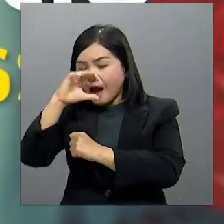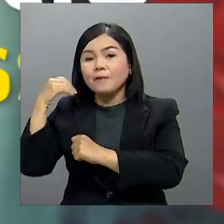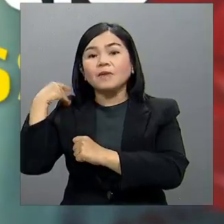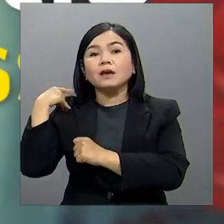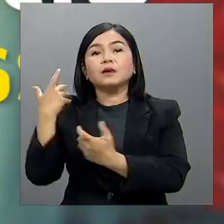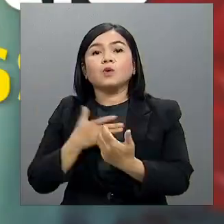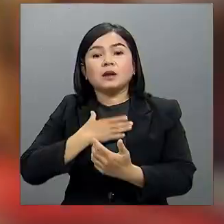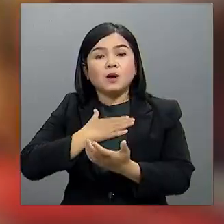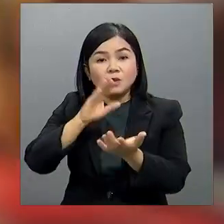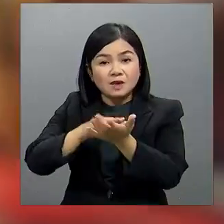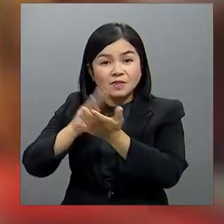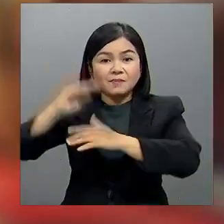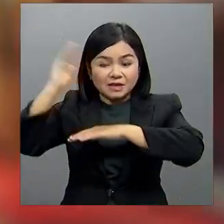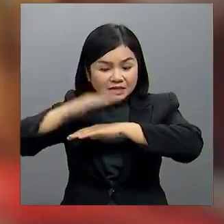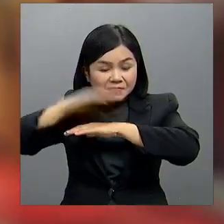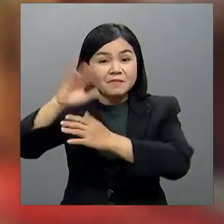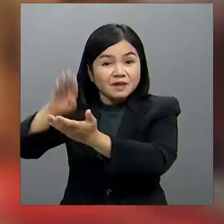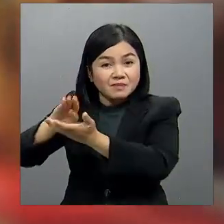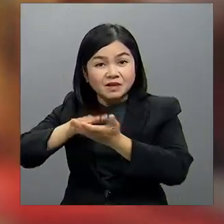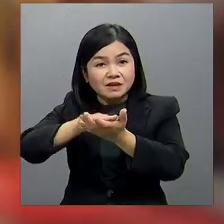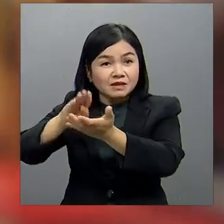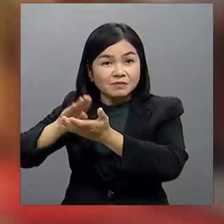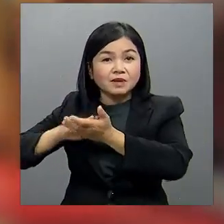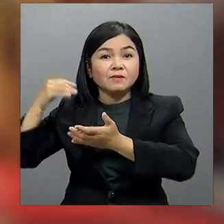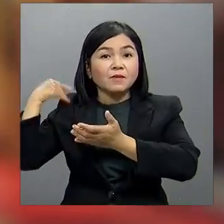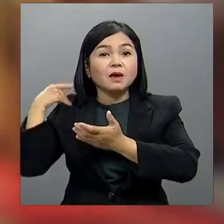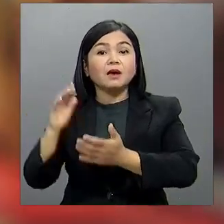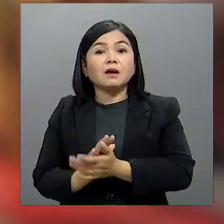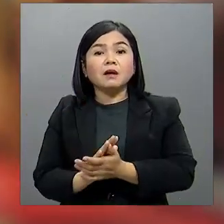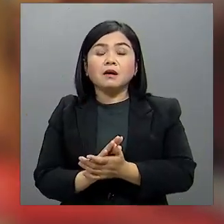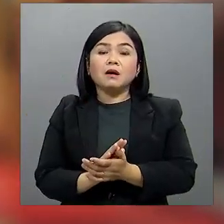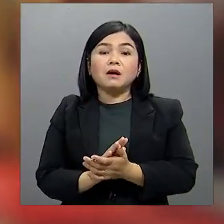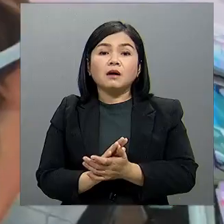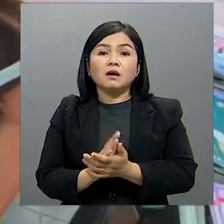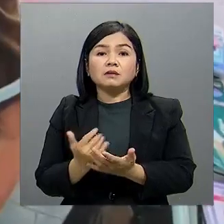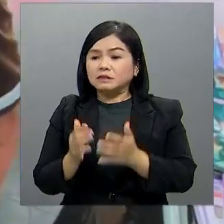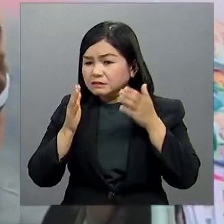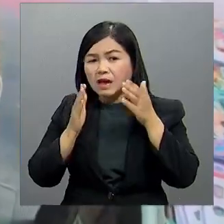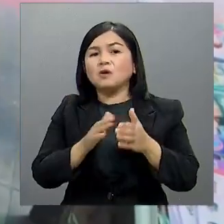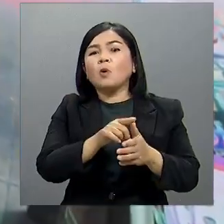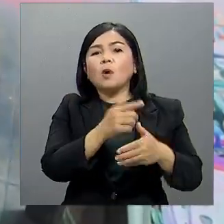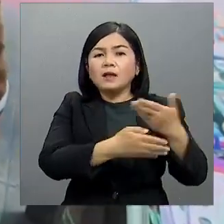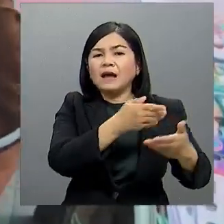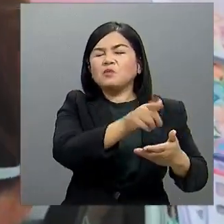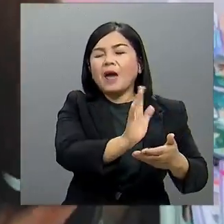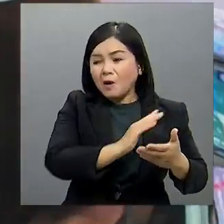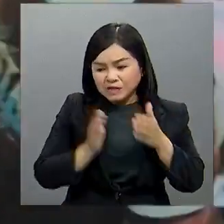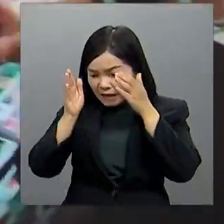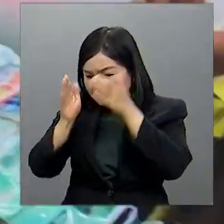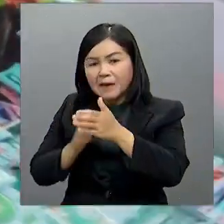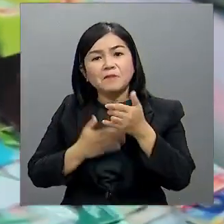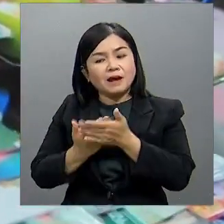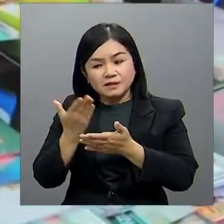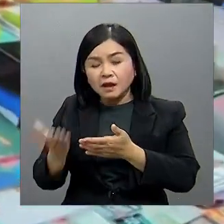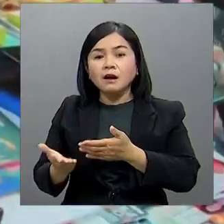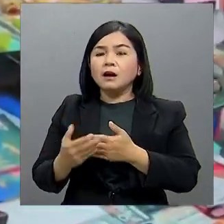หนังสือพิมพ์ฟังคนมาหมดแล้วครับผมแวะที่อื่นก็ได้ผมตั้งใจมาซื้อที่ๆเราฟังแล้วเรารู้สึกผิดอ่ะ